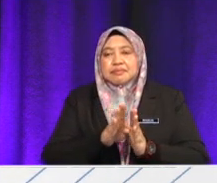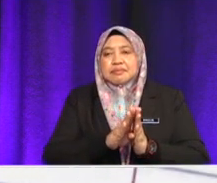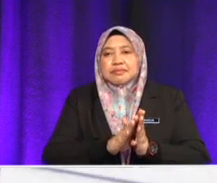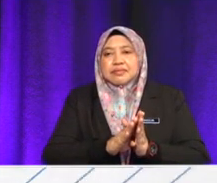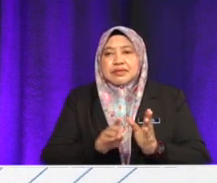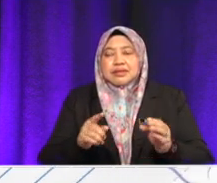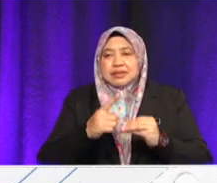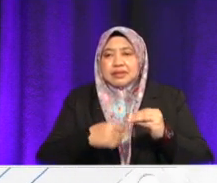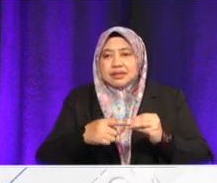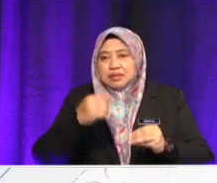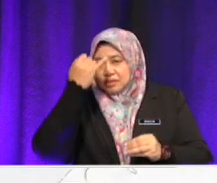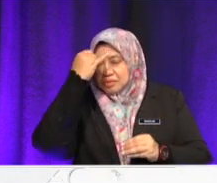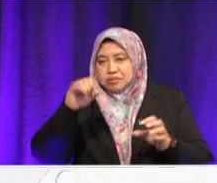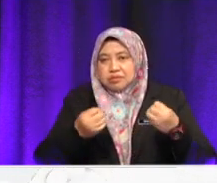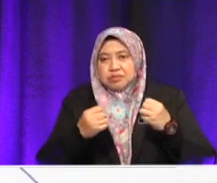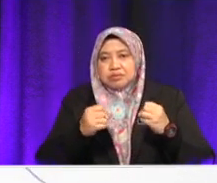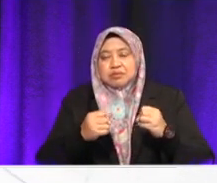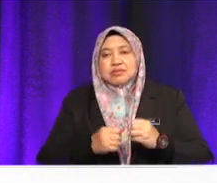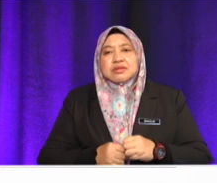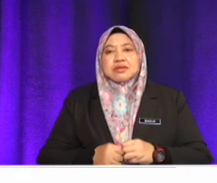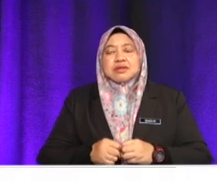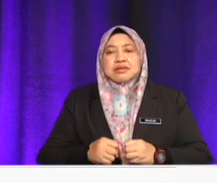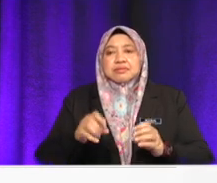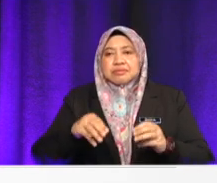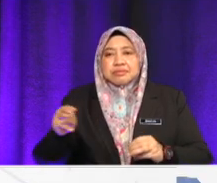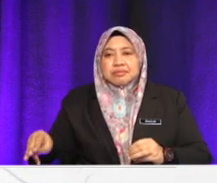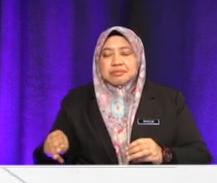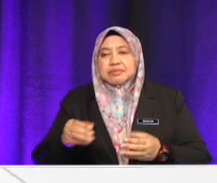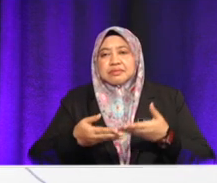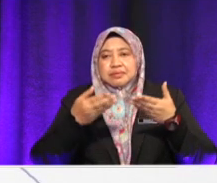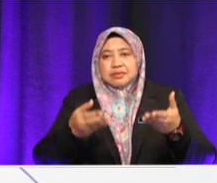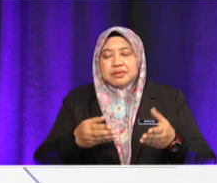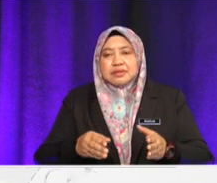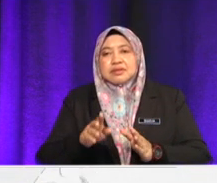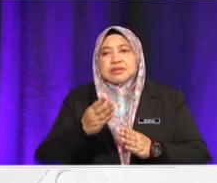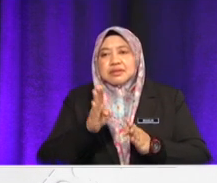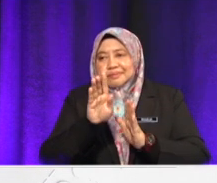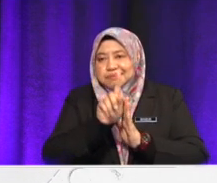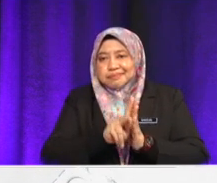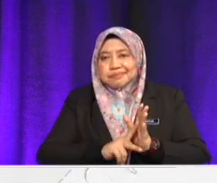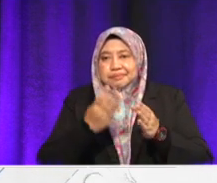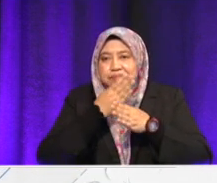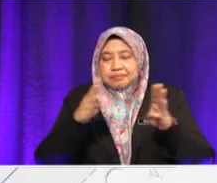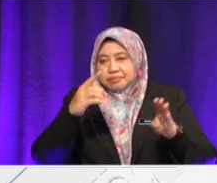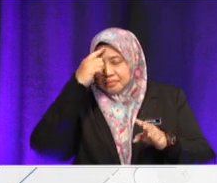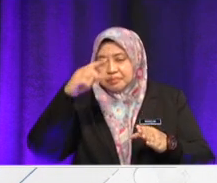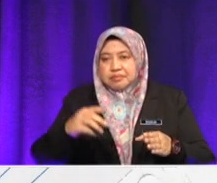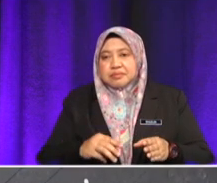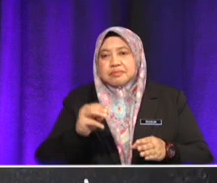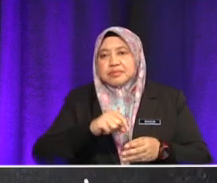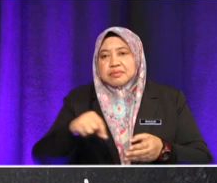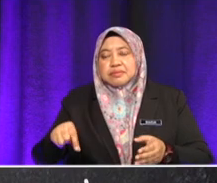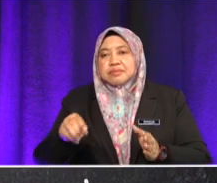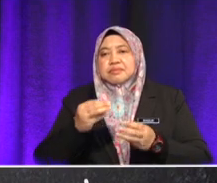Muhammad fuzzy jadi daripada bahan ini murid-murid diberikan kebebasan untuk menulis maklumat